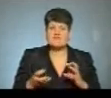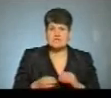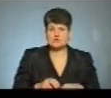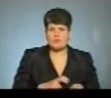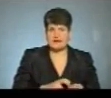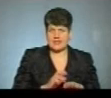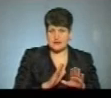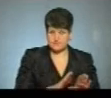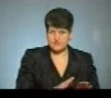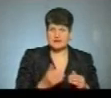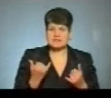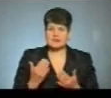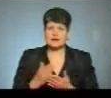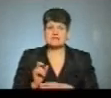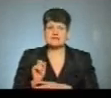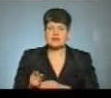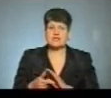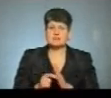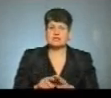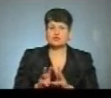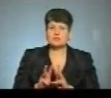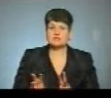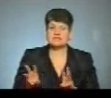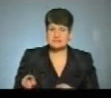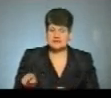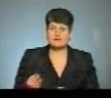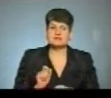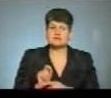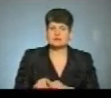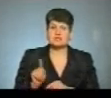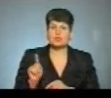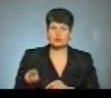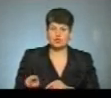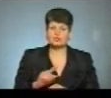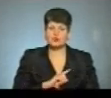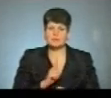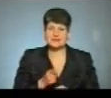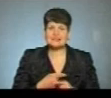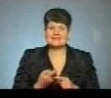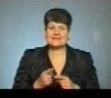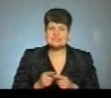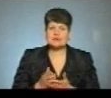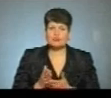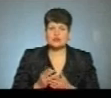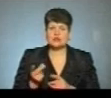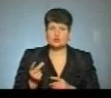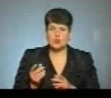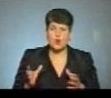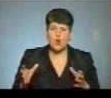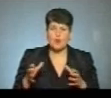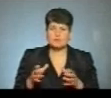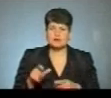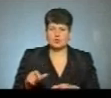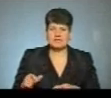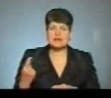є задача Кабінету міністрів, задача в тому, щоб підсилити ці послуги і, друге, охопити людей,